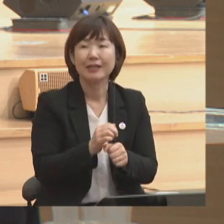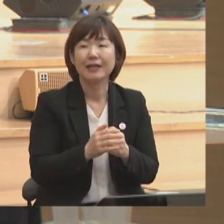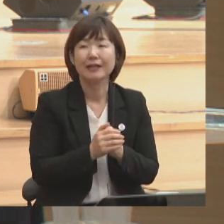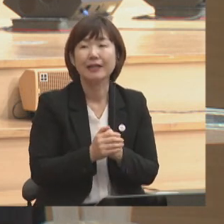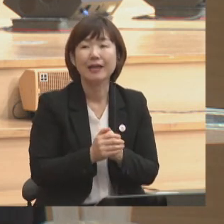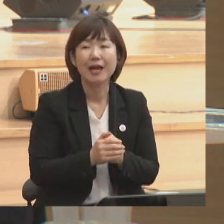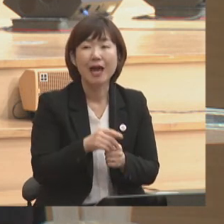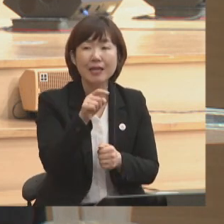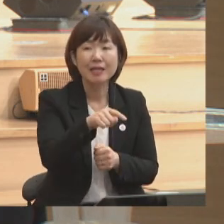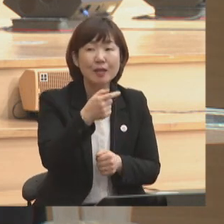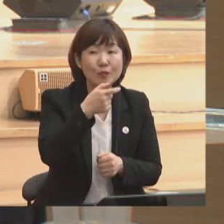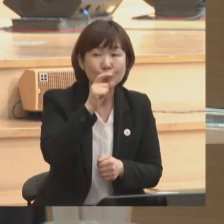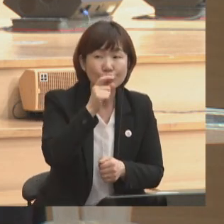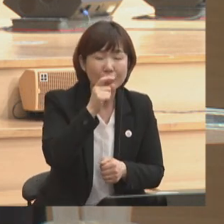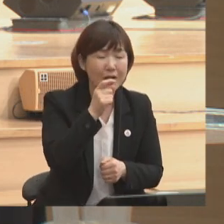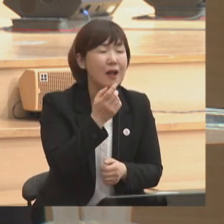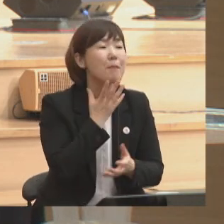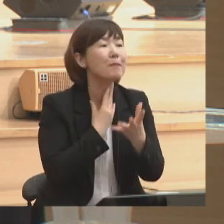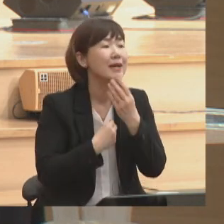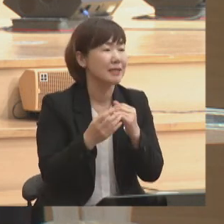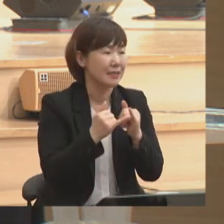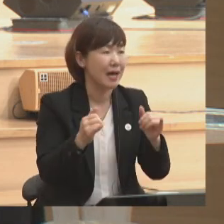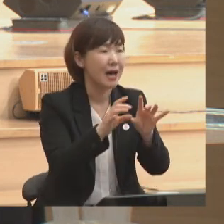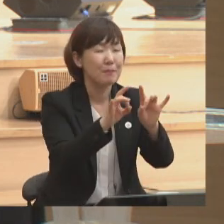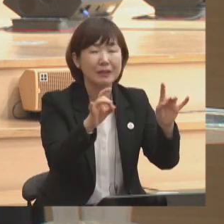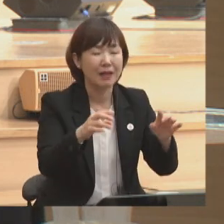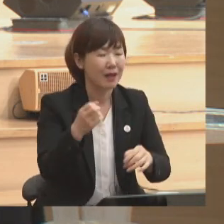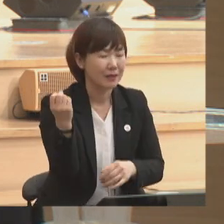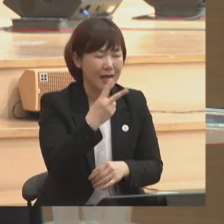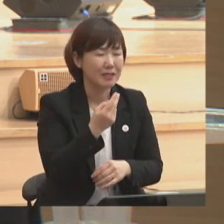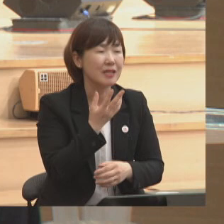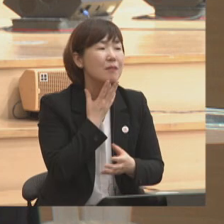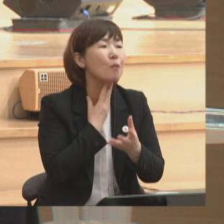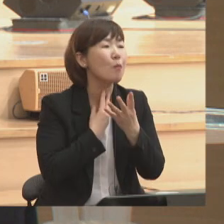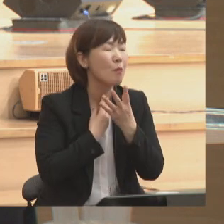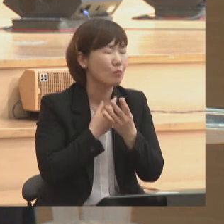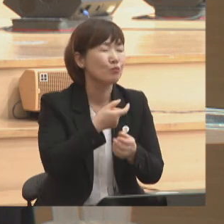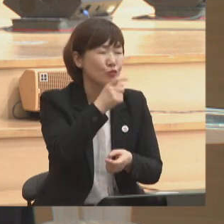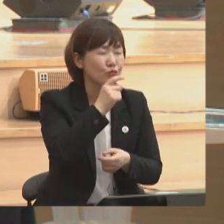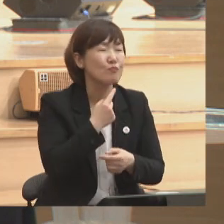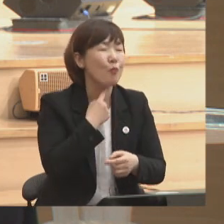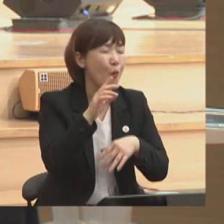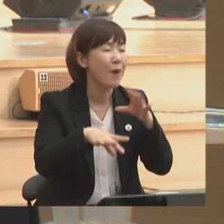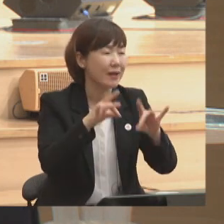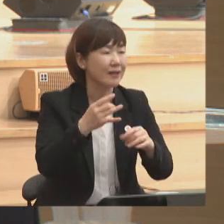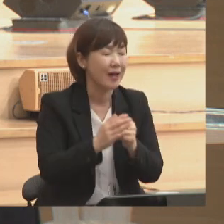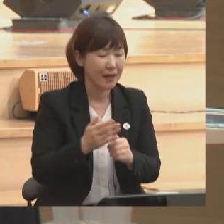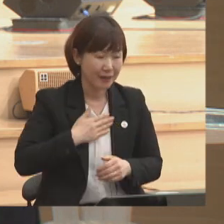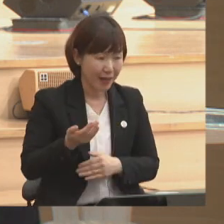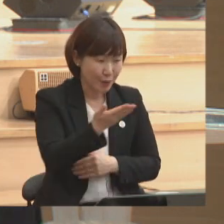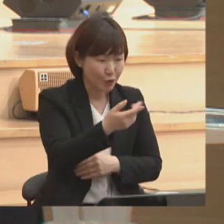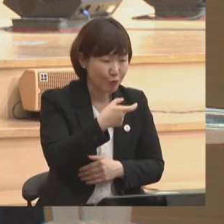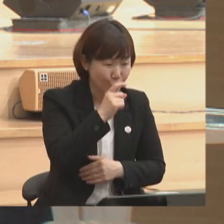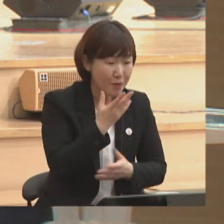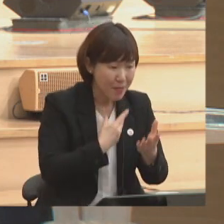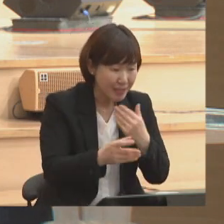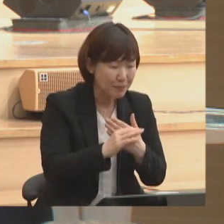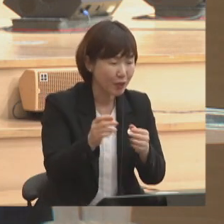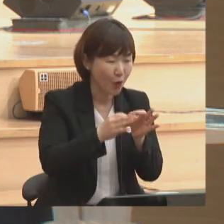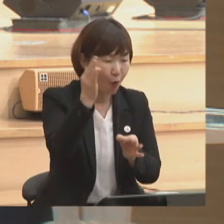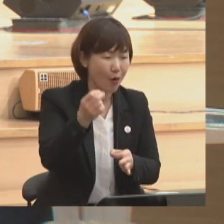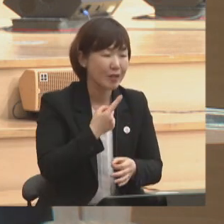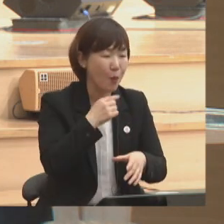대답하여 이르시되 이 물을 마시는 자마다 다시 목마르려니와 내가 주는 물을 마시는 자는 영원히 목마르지